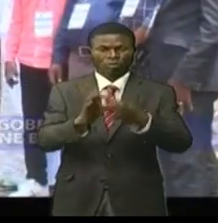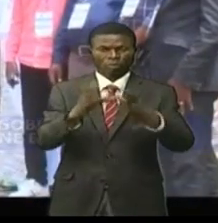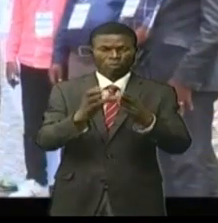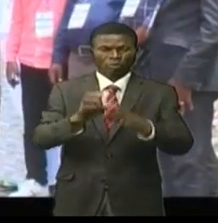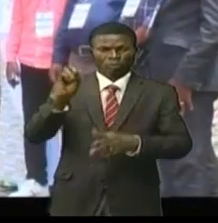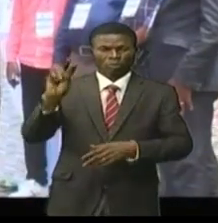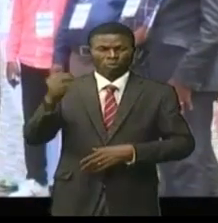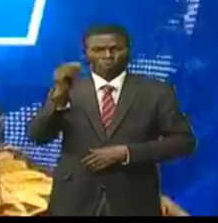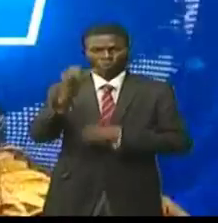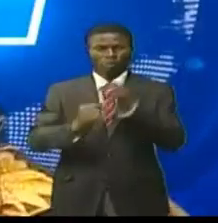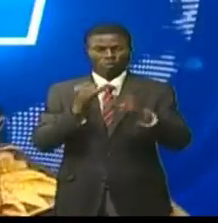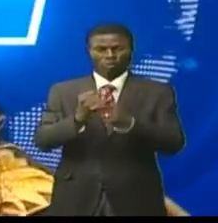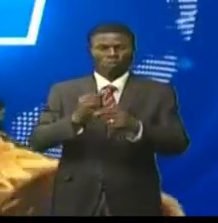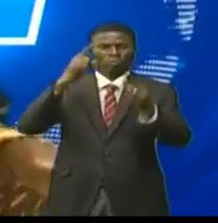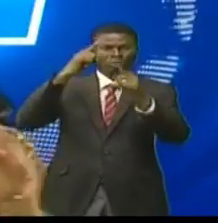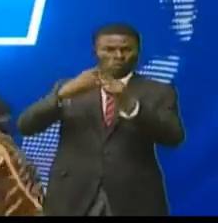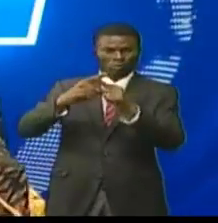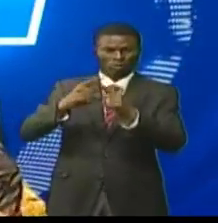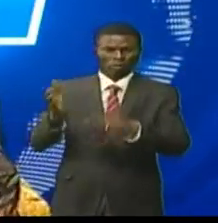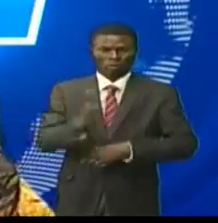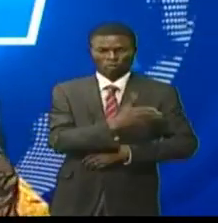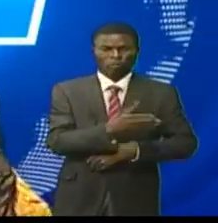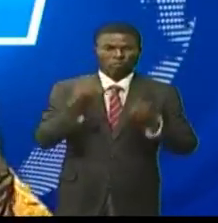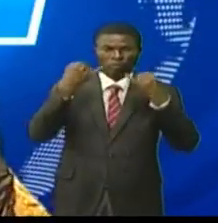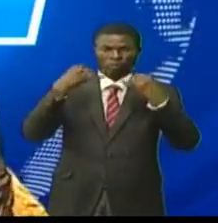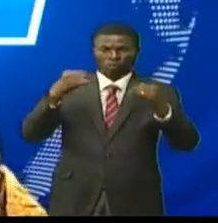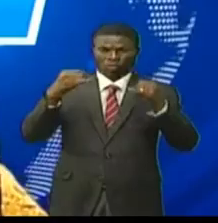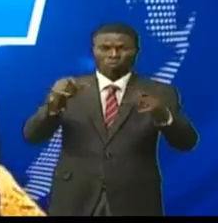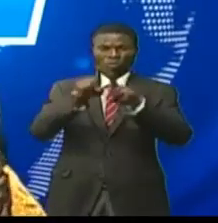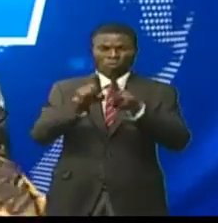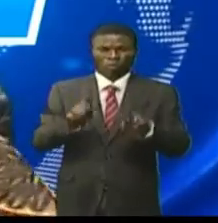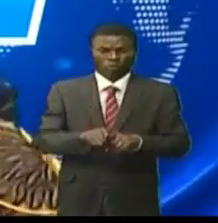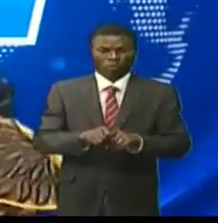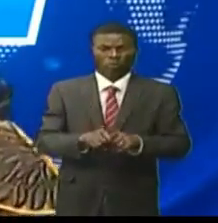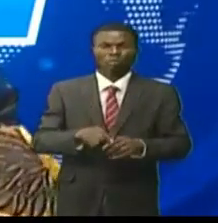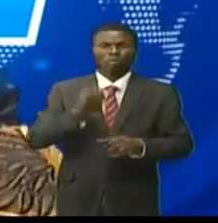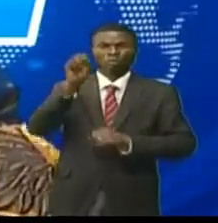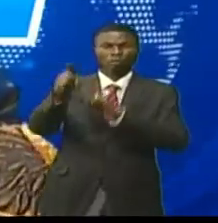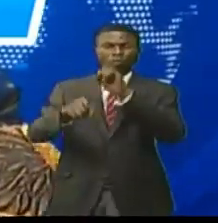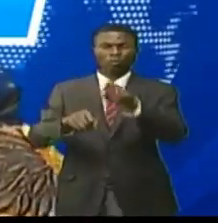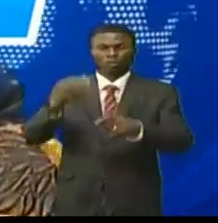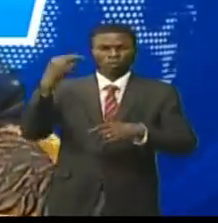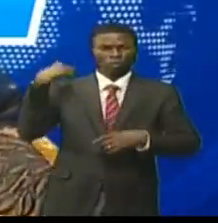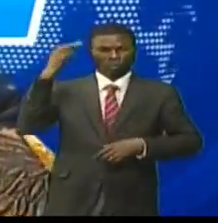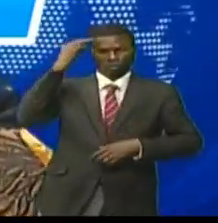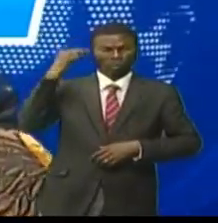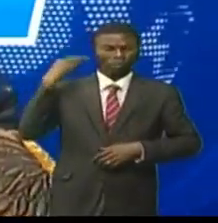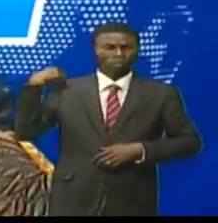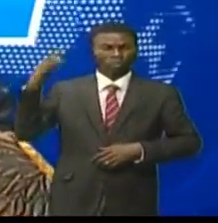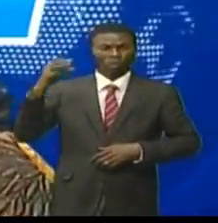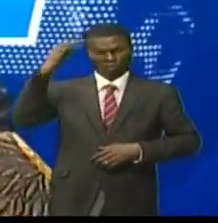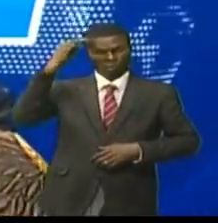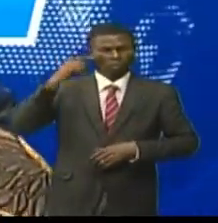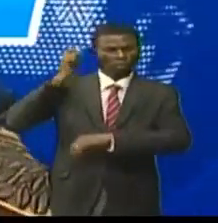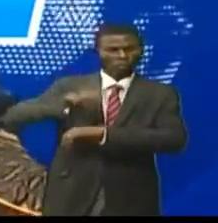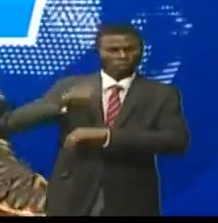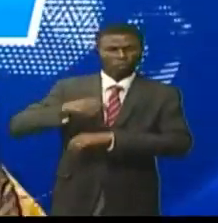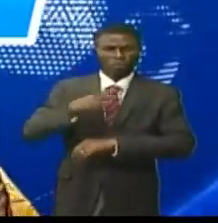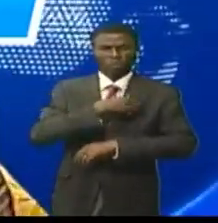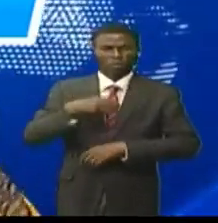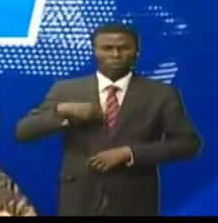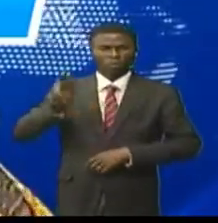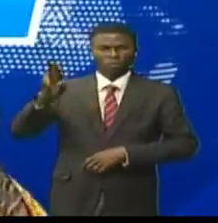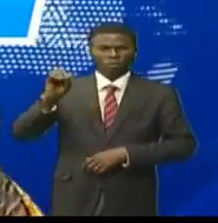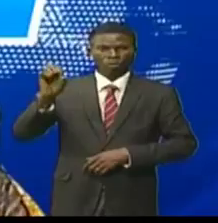l'ONG Interpeace. L'actualité, c'est aussi l'audition de la ministre d'État, ministre de la Justice, Rose Mutombo,